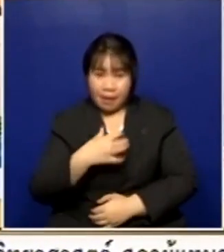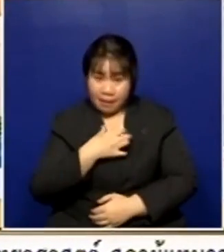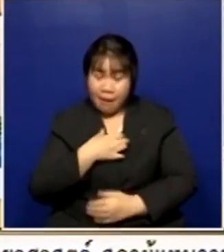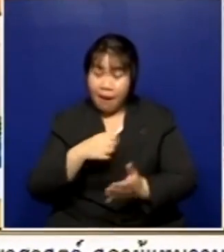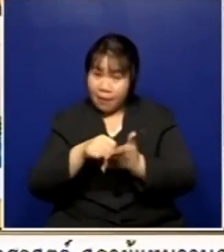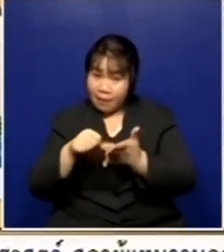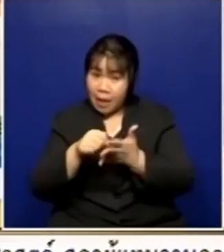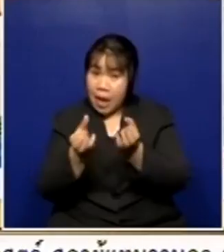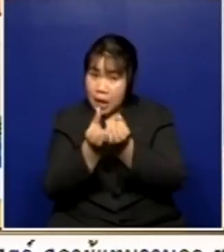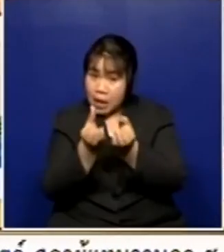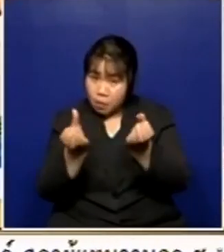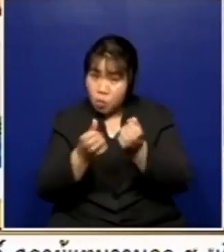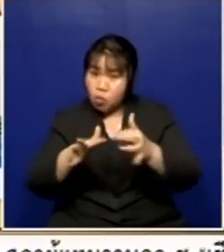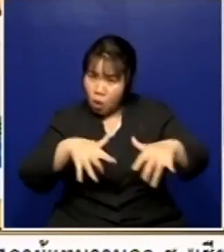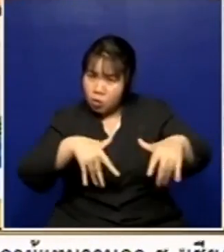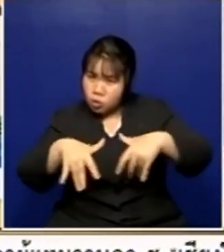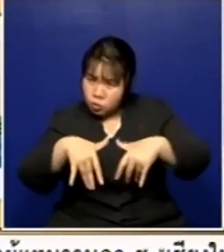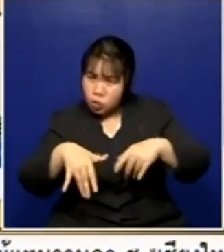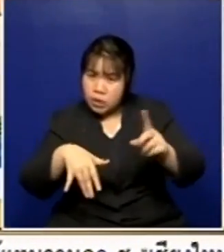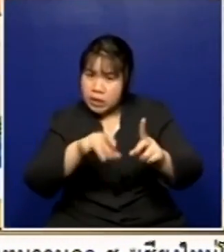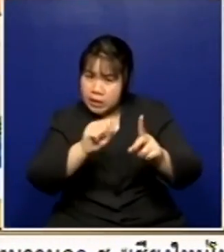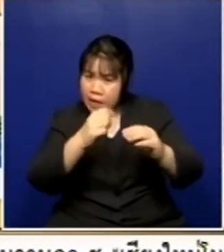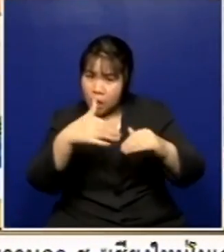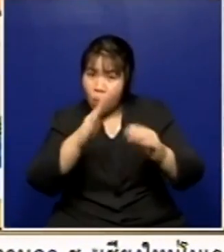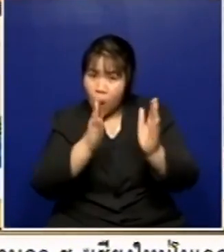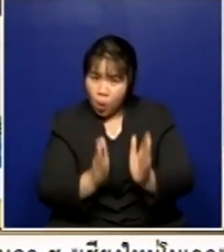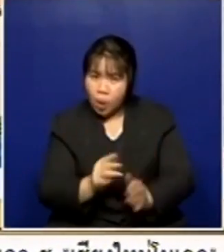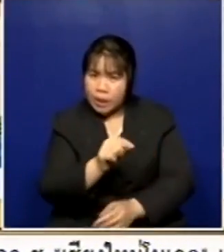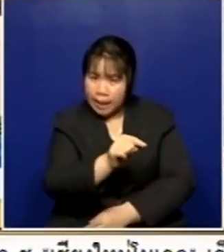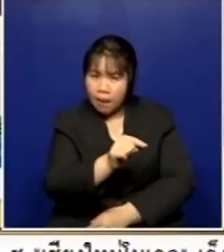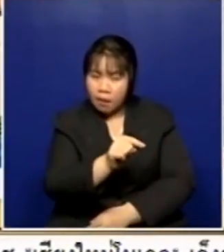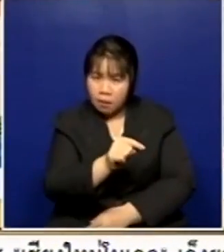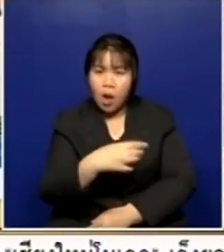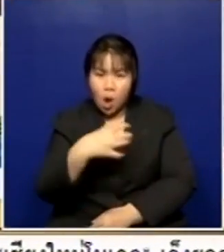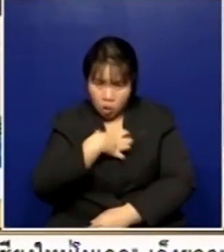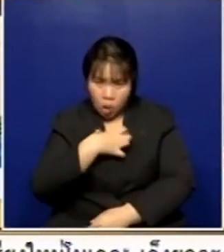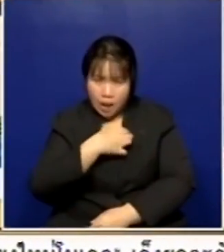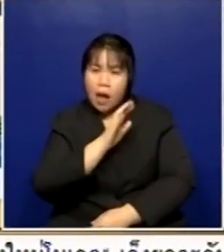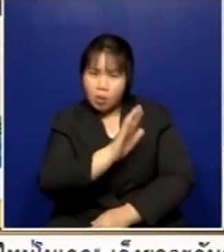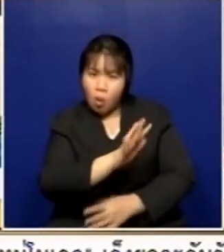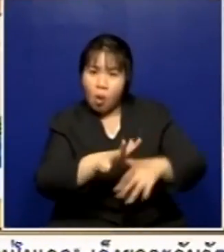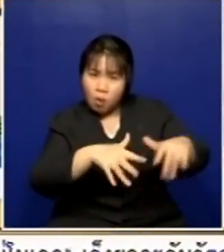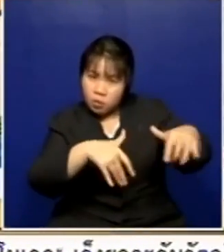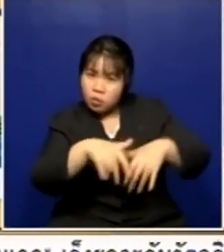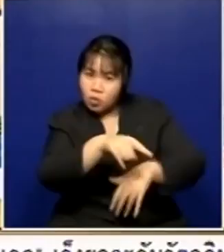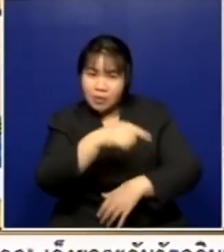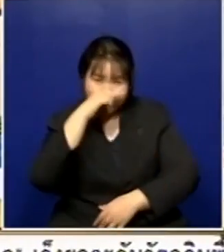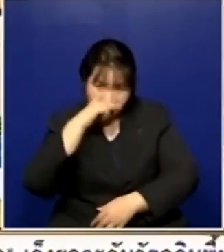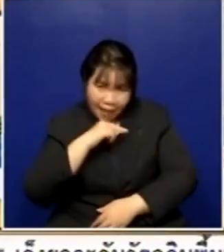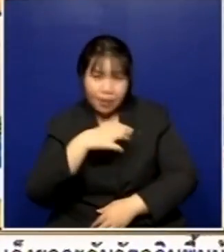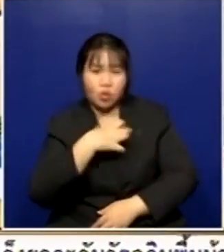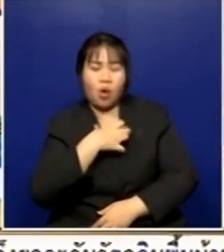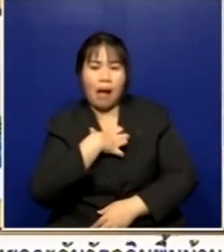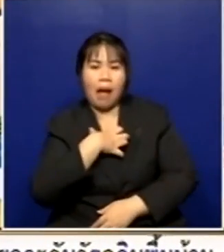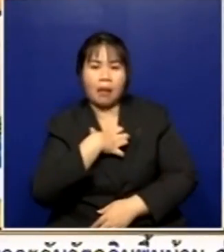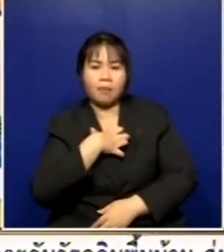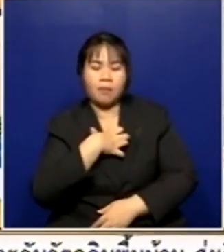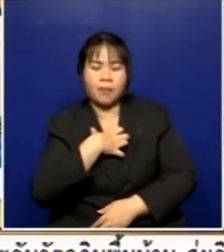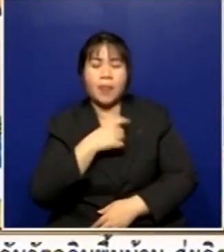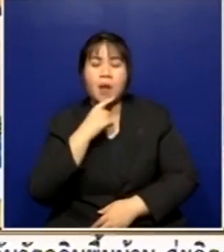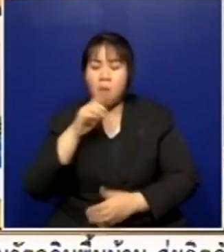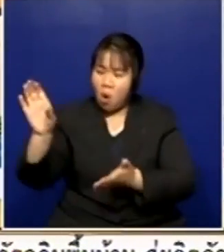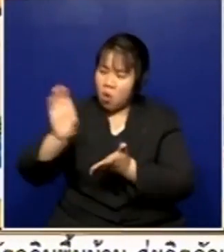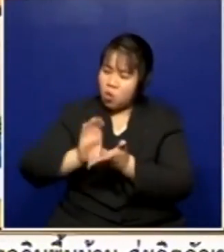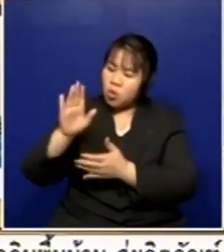รัฐธรรมนูญของประชาชน 1แสนกว่าคนนี่เป็นความต้องการของประชาชนไทยค่ะไม่ได้มีแต่ง